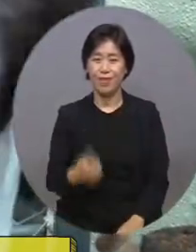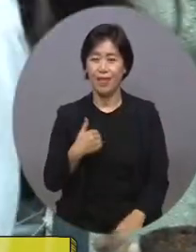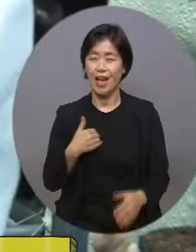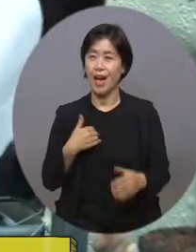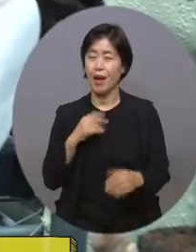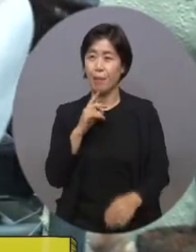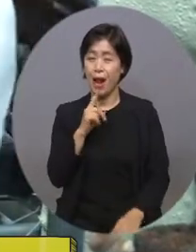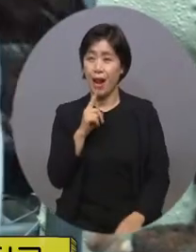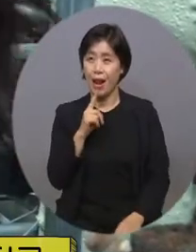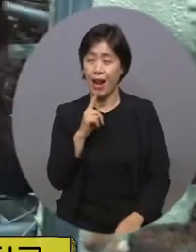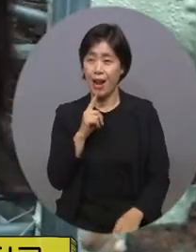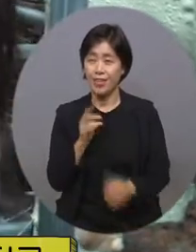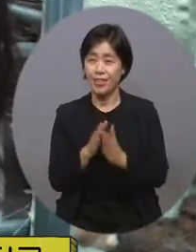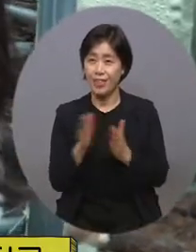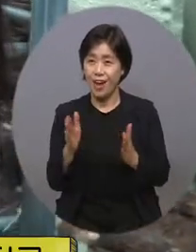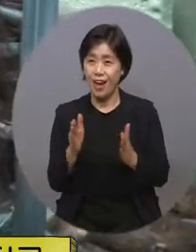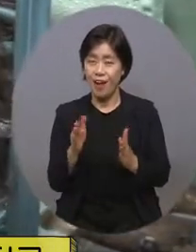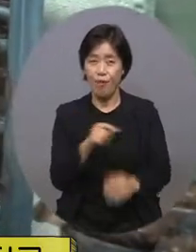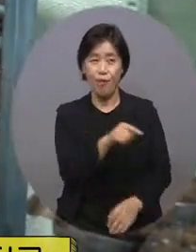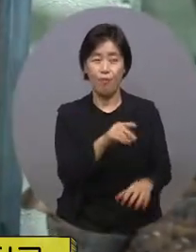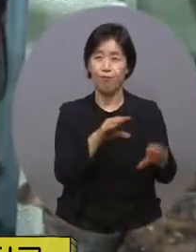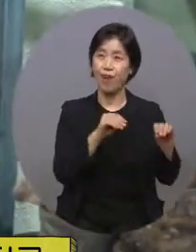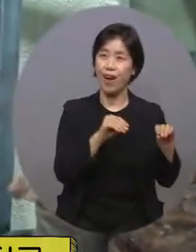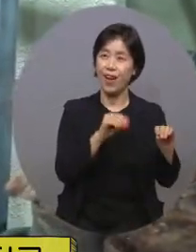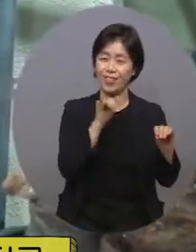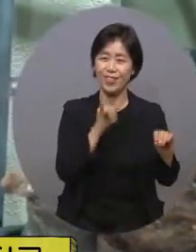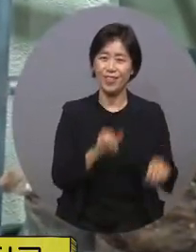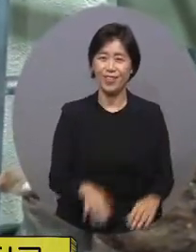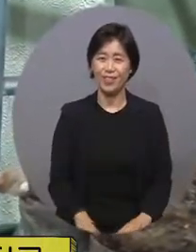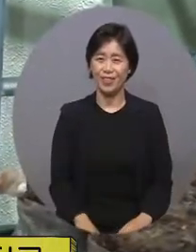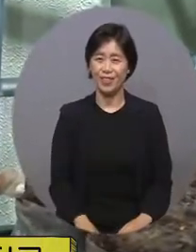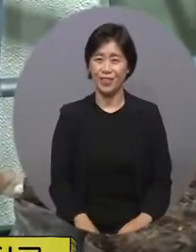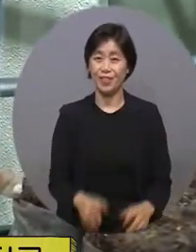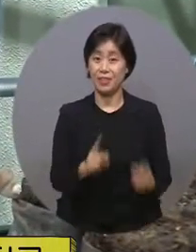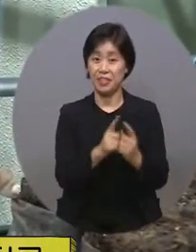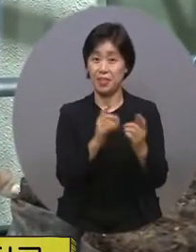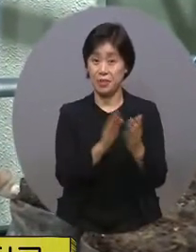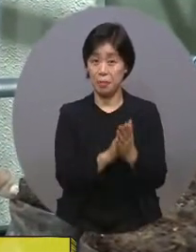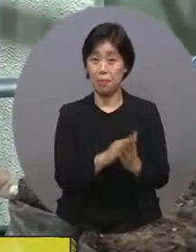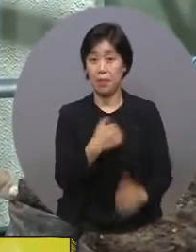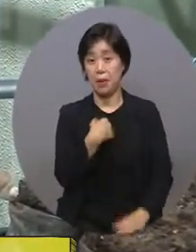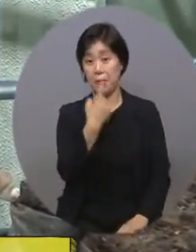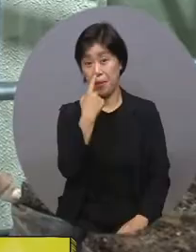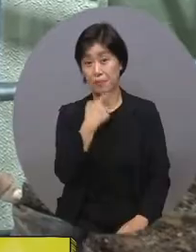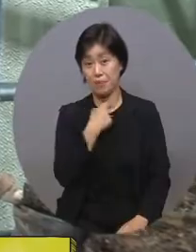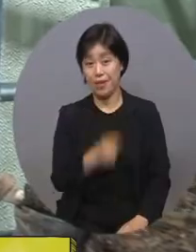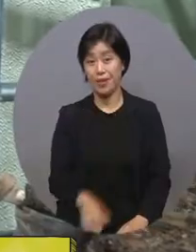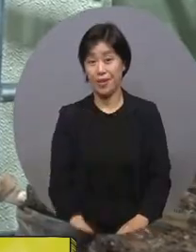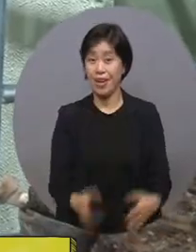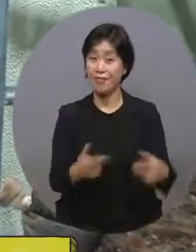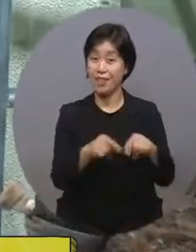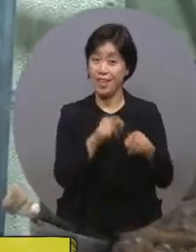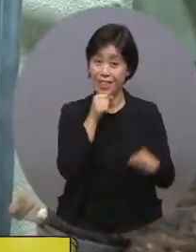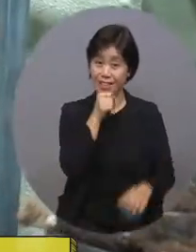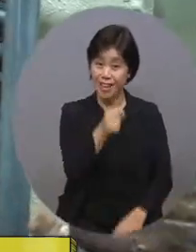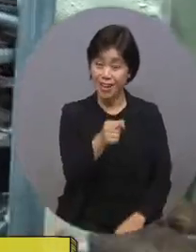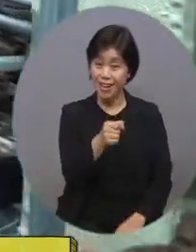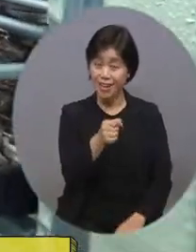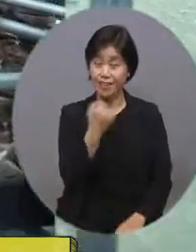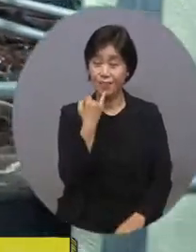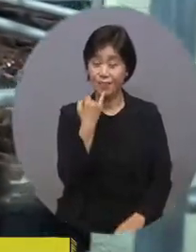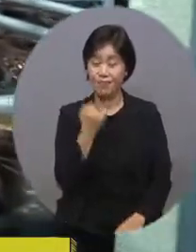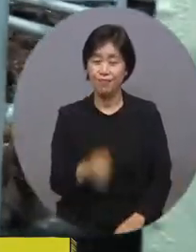일을 멈추셨어요. 그런데 제가 직접 가서 한번 일을 배워보고 싶어가지고 지금 가서 한번 인터뷰를 진행해